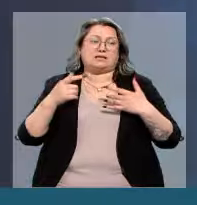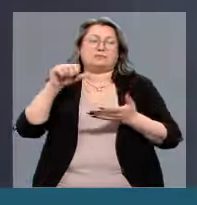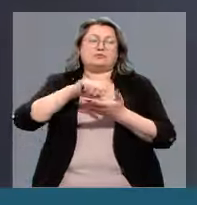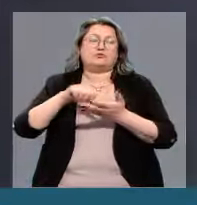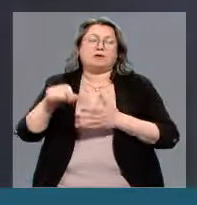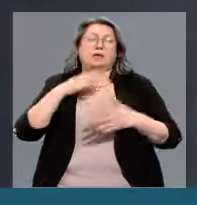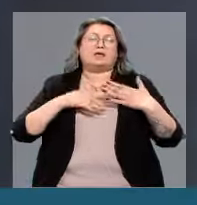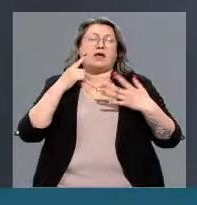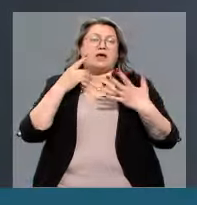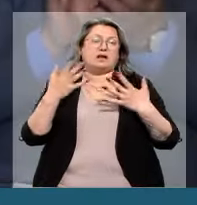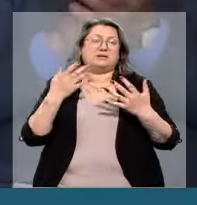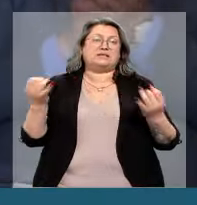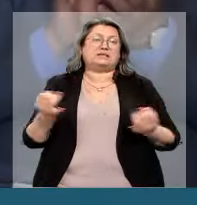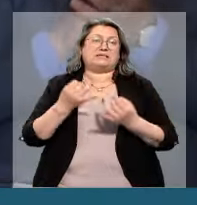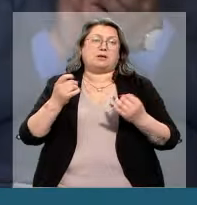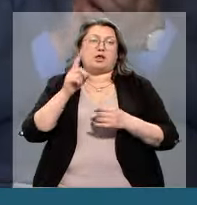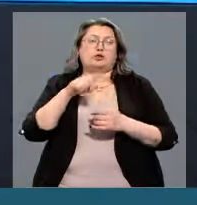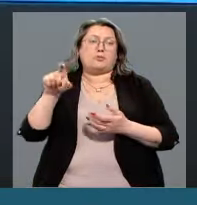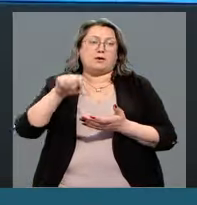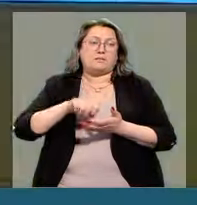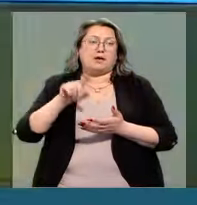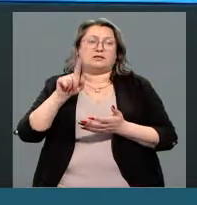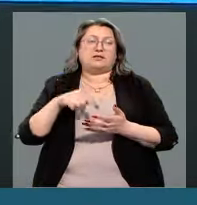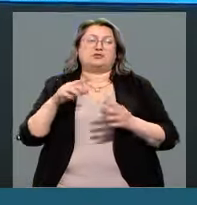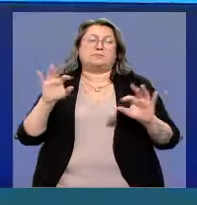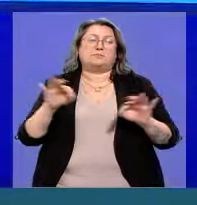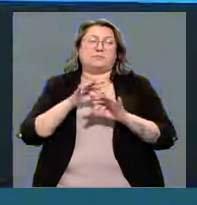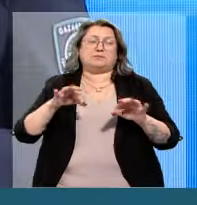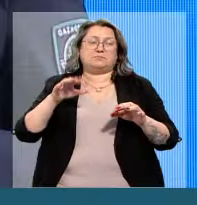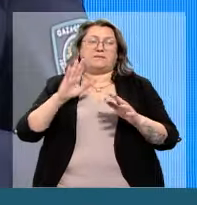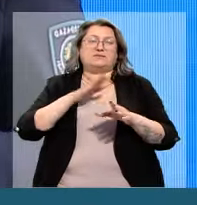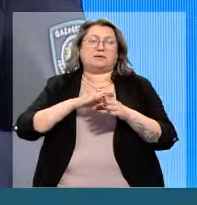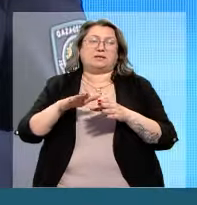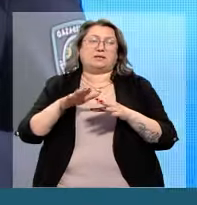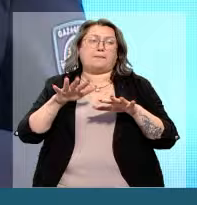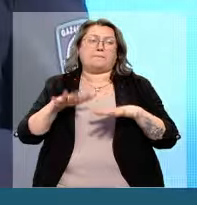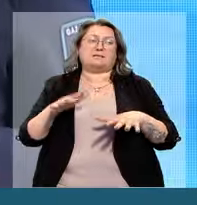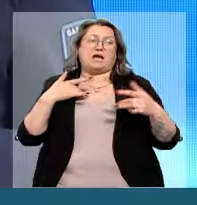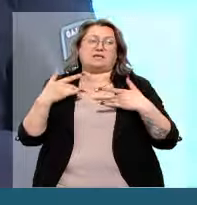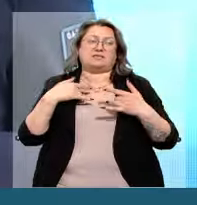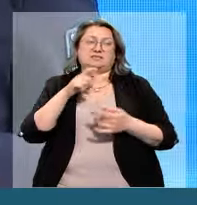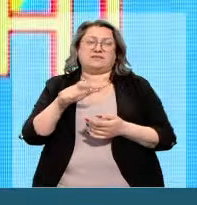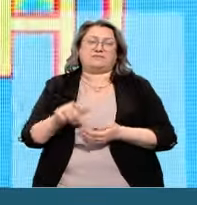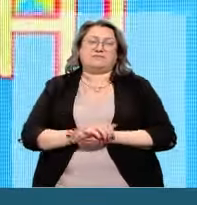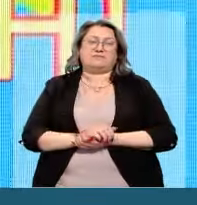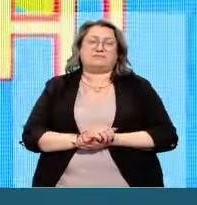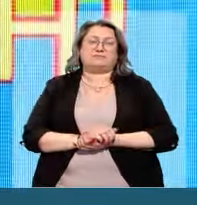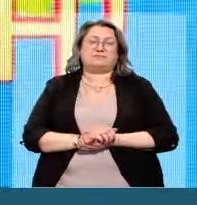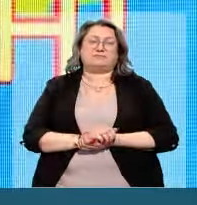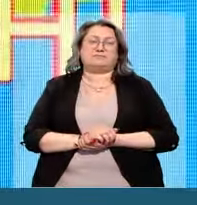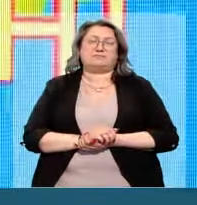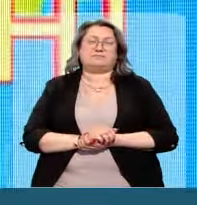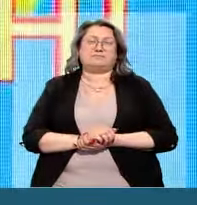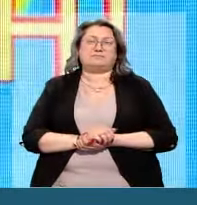Присутствующих порадовали яркими и интересными номерами, а также патриотическими песнями в исполнении местных артистов.